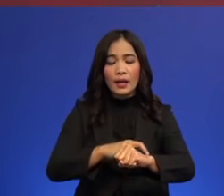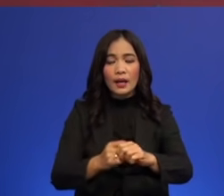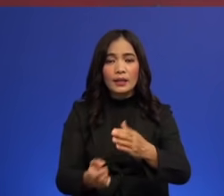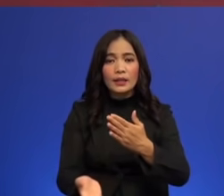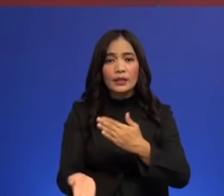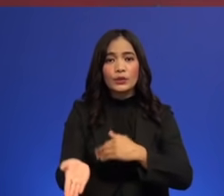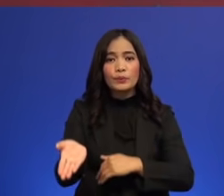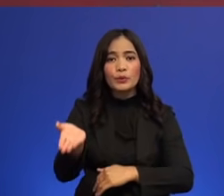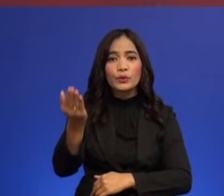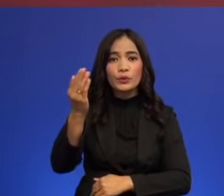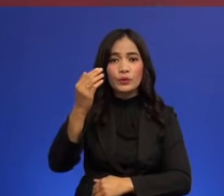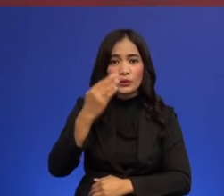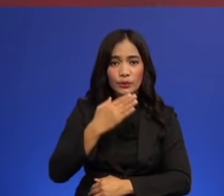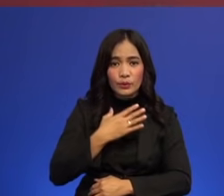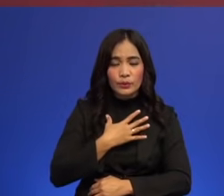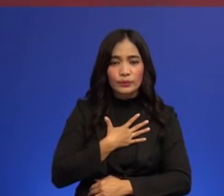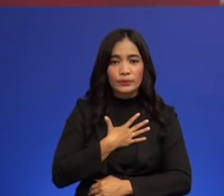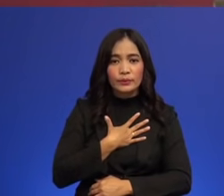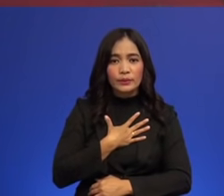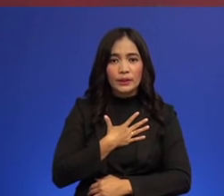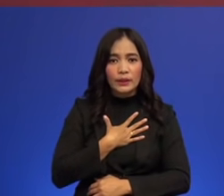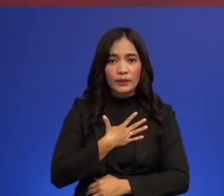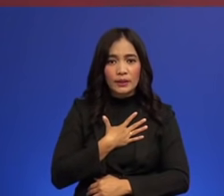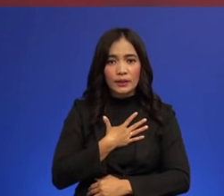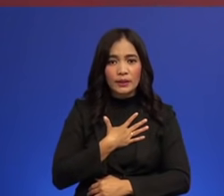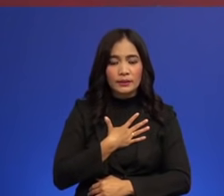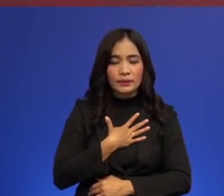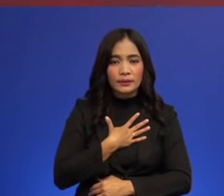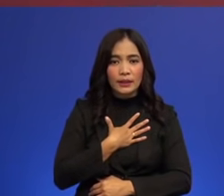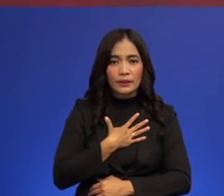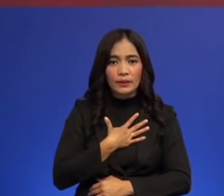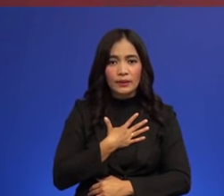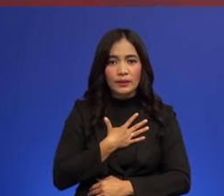masa hidupku. Tuhan ajar.